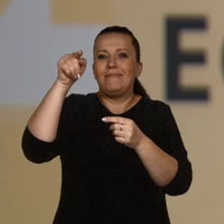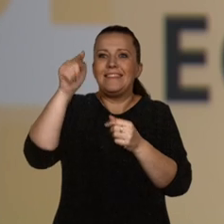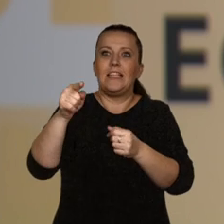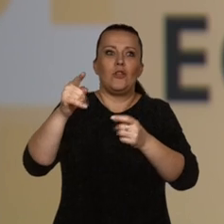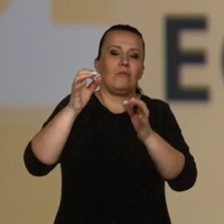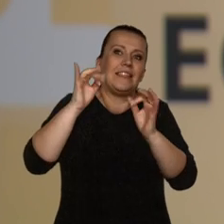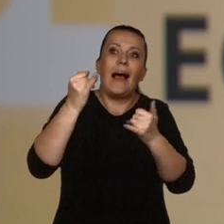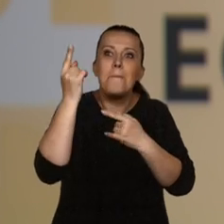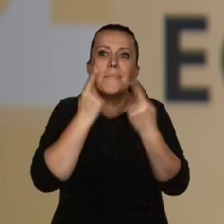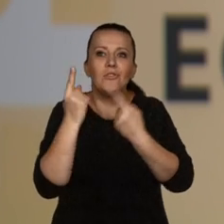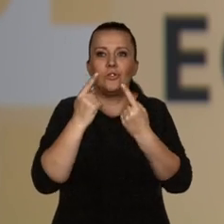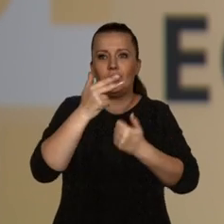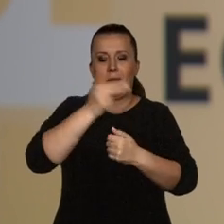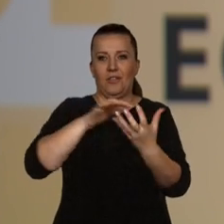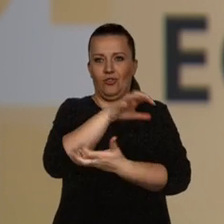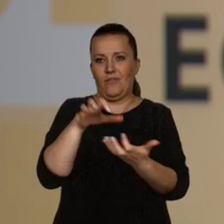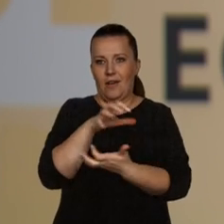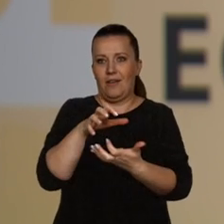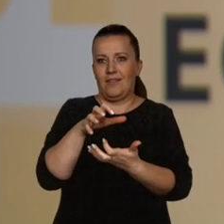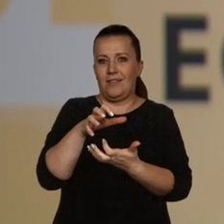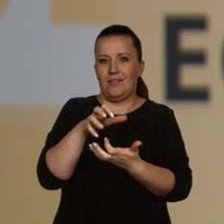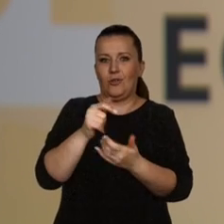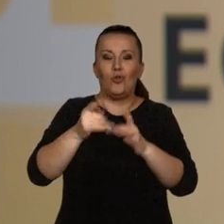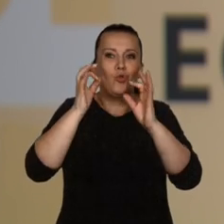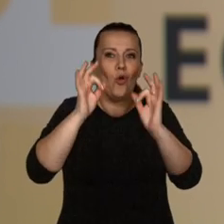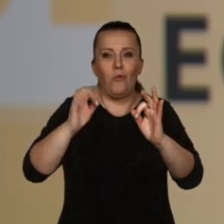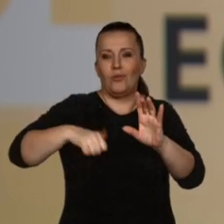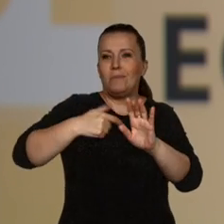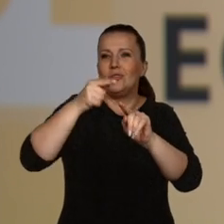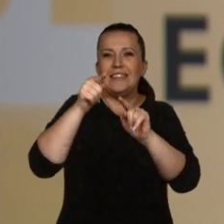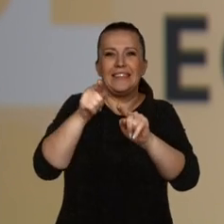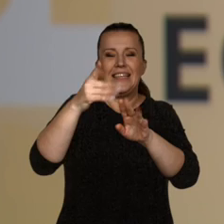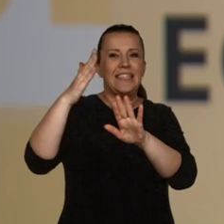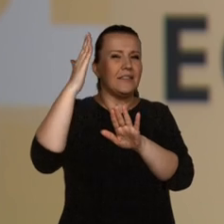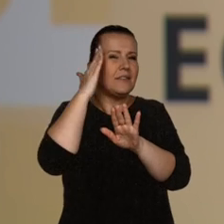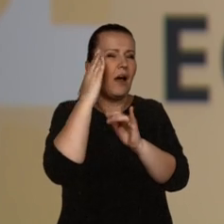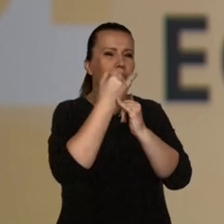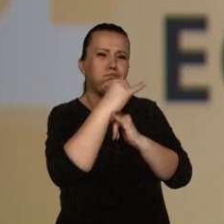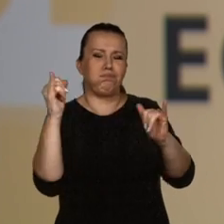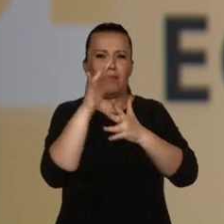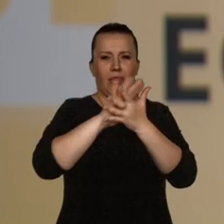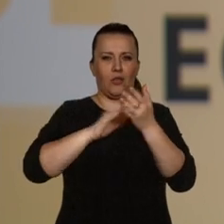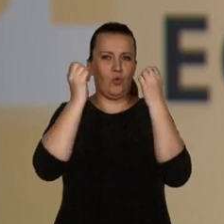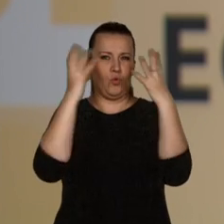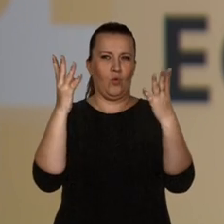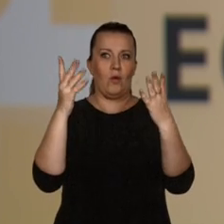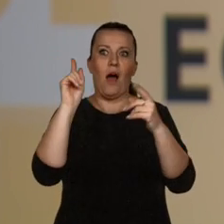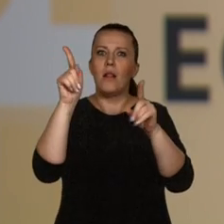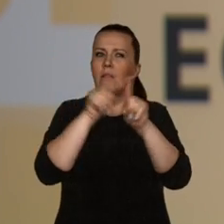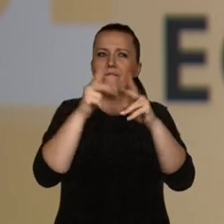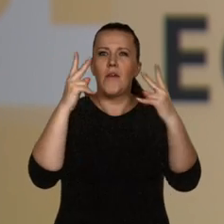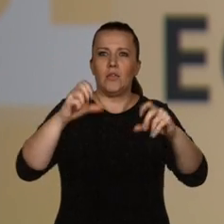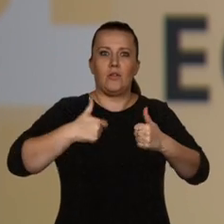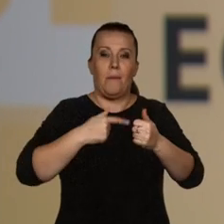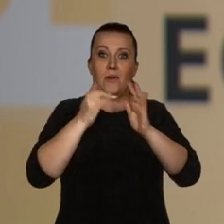Twojego myślenia również o świecie. Dobrze, żebyś znał ich jak najwięcej, ale musisz umieć je dobrze